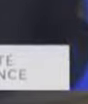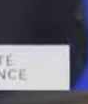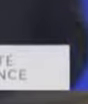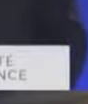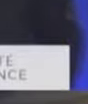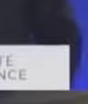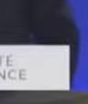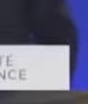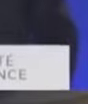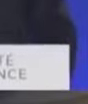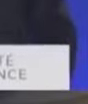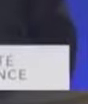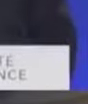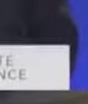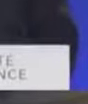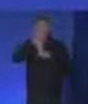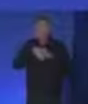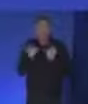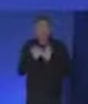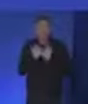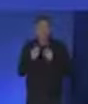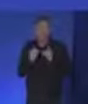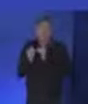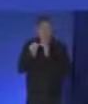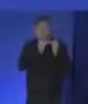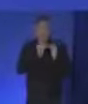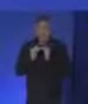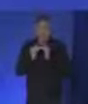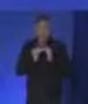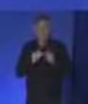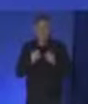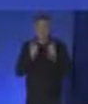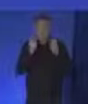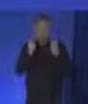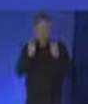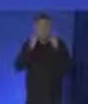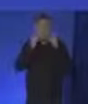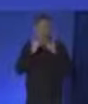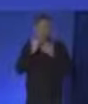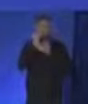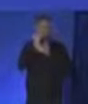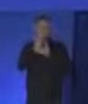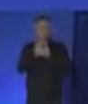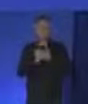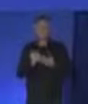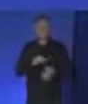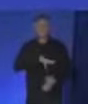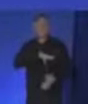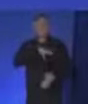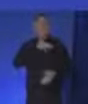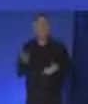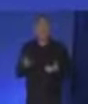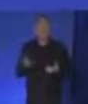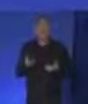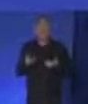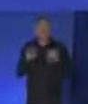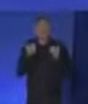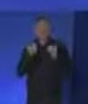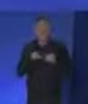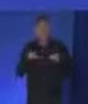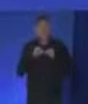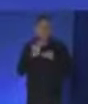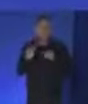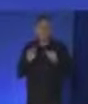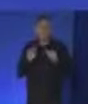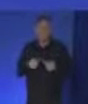libre, fraternel et fier de ses valeurs. Un pays débarrassé de la hantise du déclin. Un pays